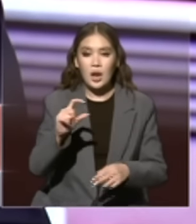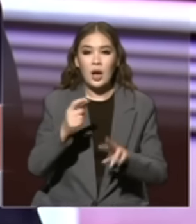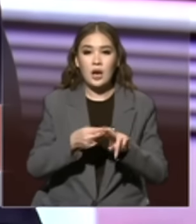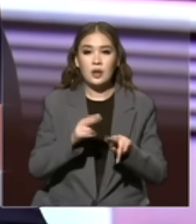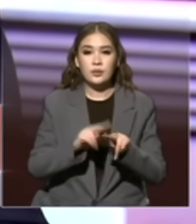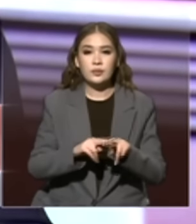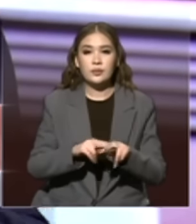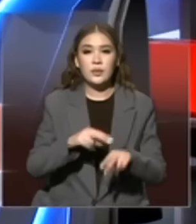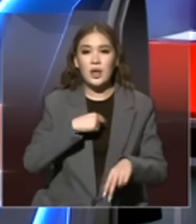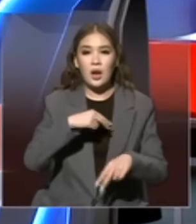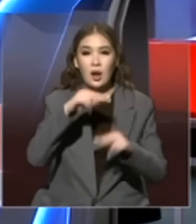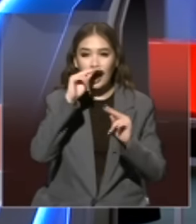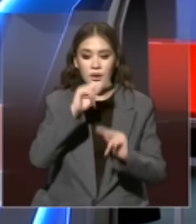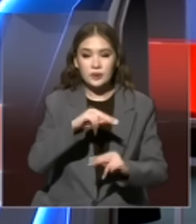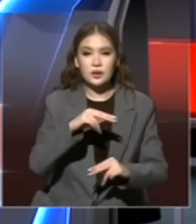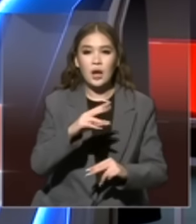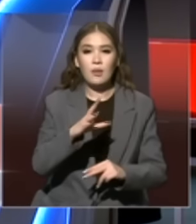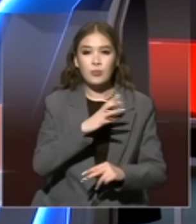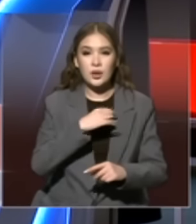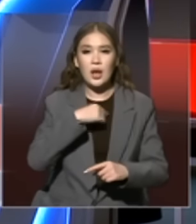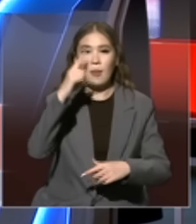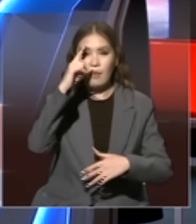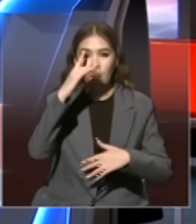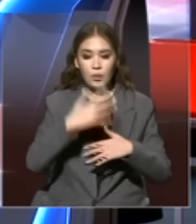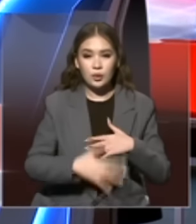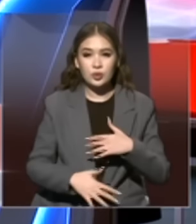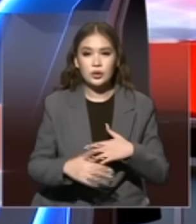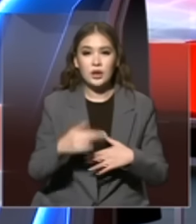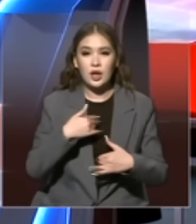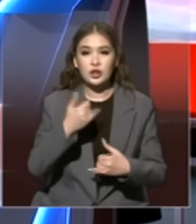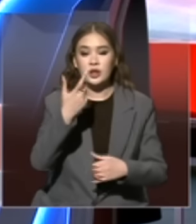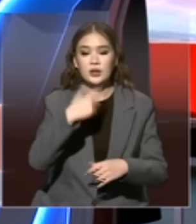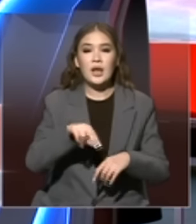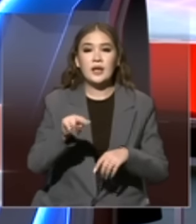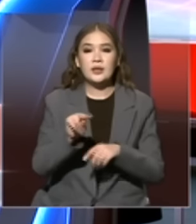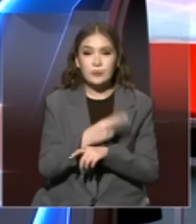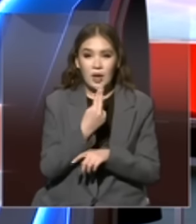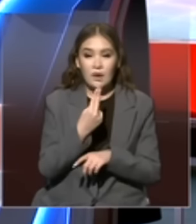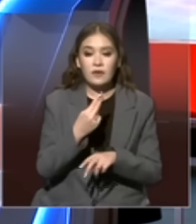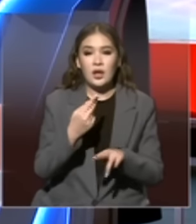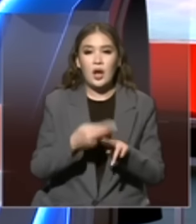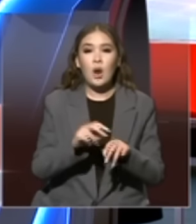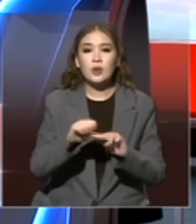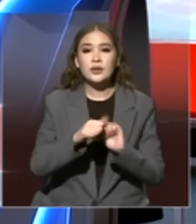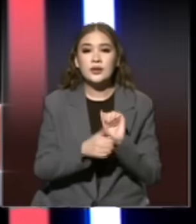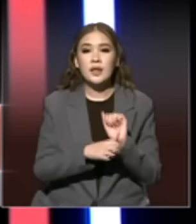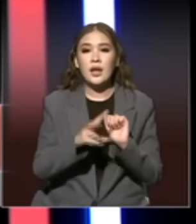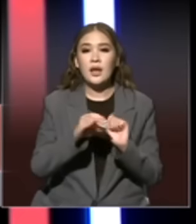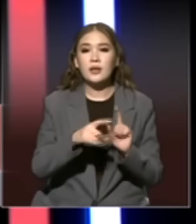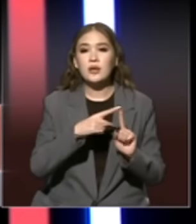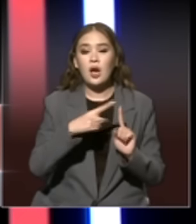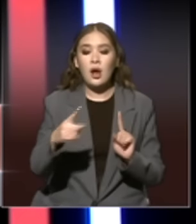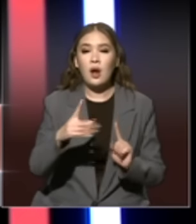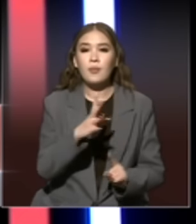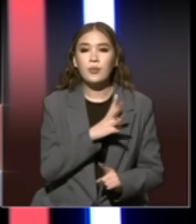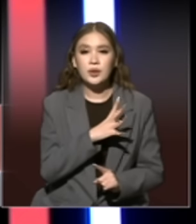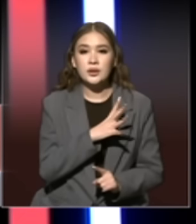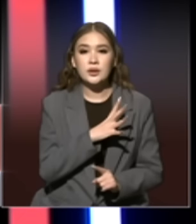қатемді түзеп келе жатырмын деген сияқты. Бірақ 16 жылдың ішінде жазасын өтеп